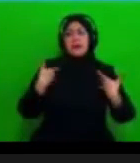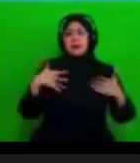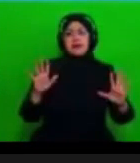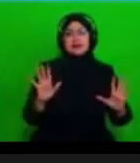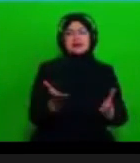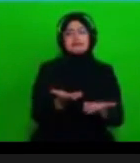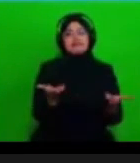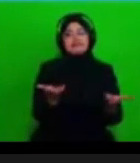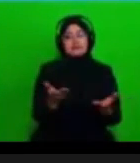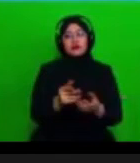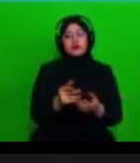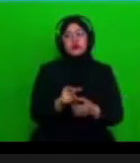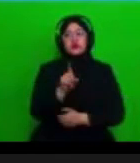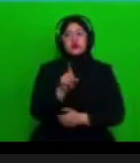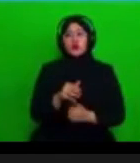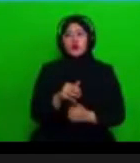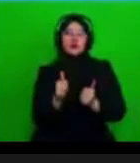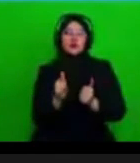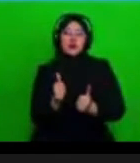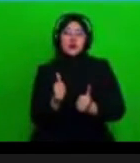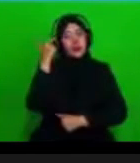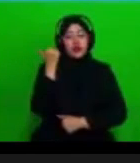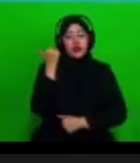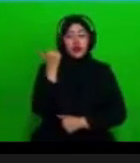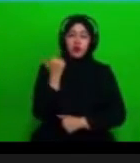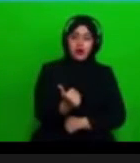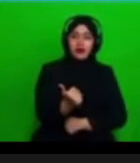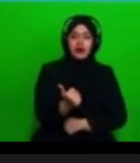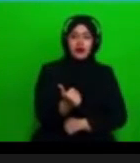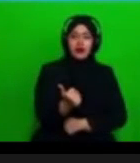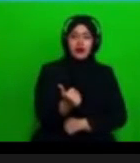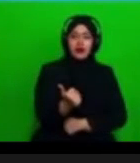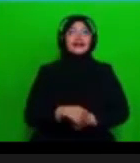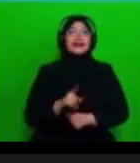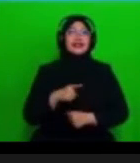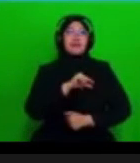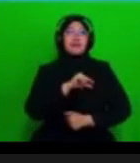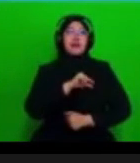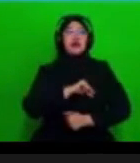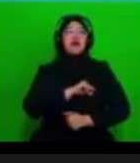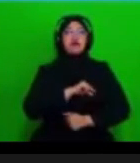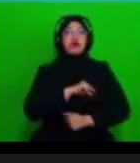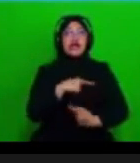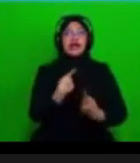sesuai, termasuk untuk keperluan persiapan pembelajaran tatap muka. Jadi diperluas